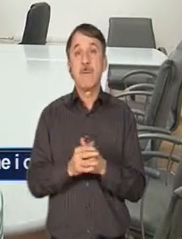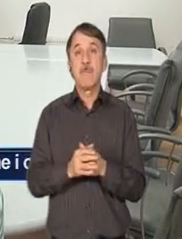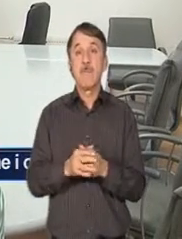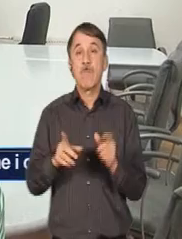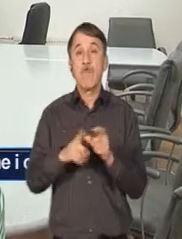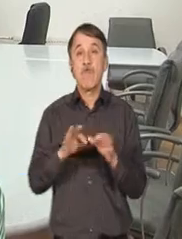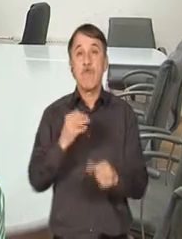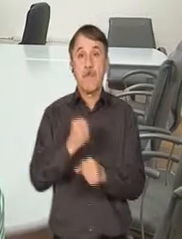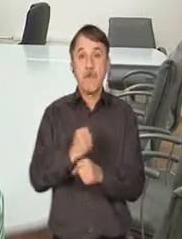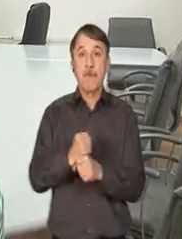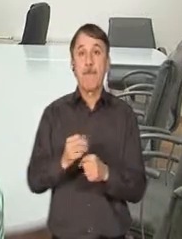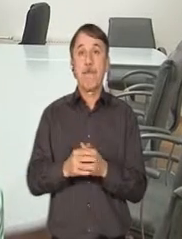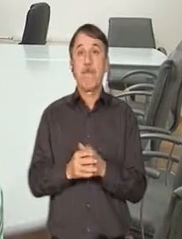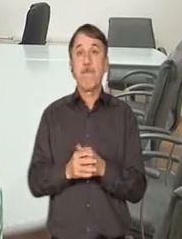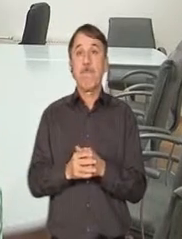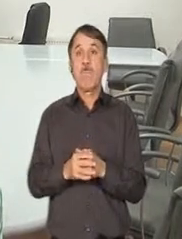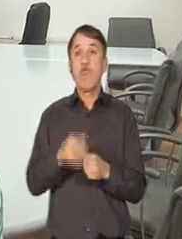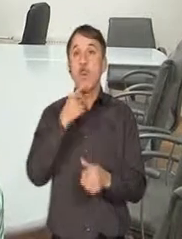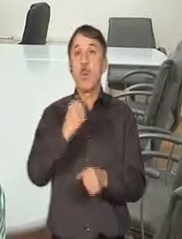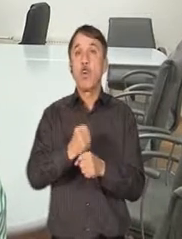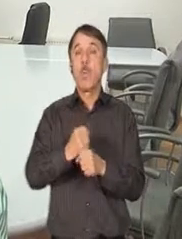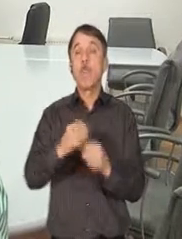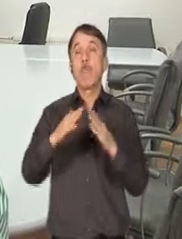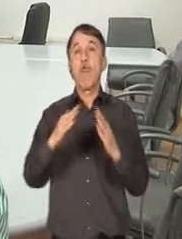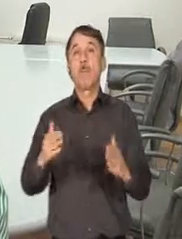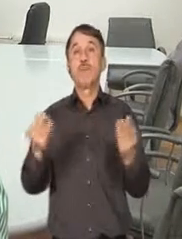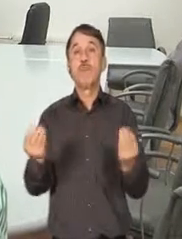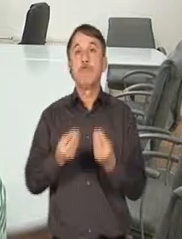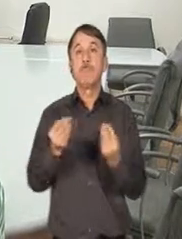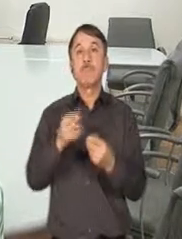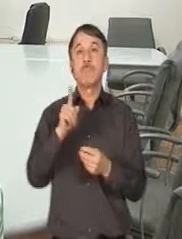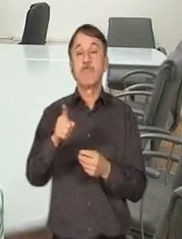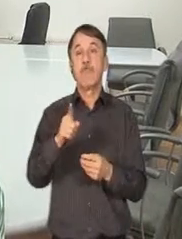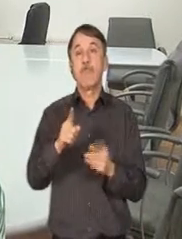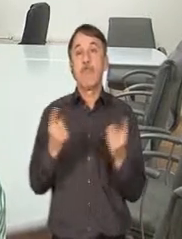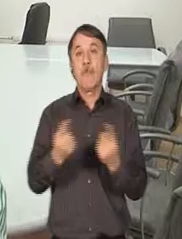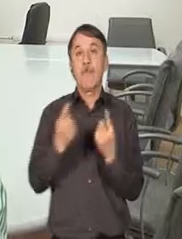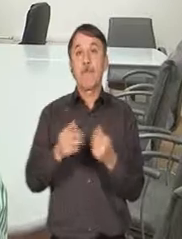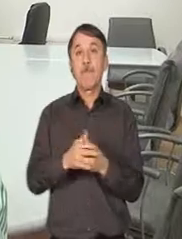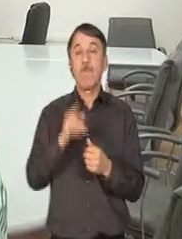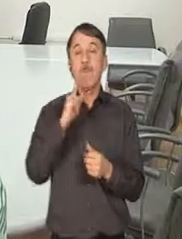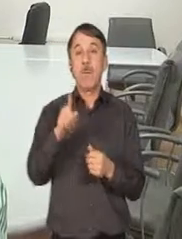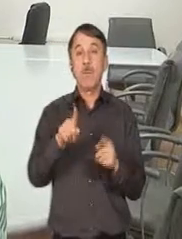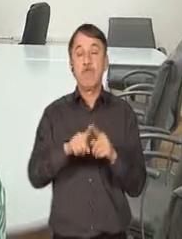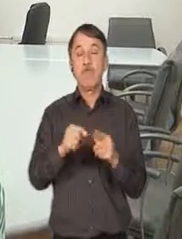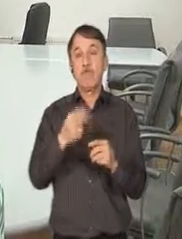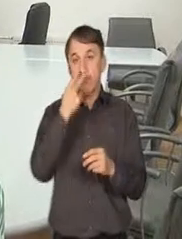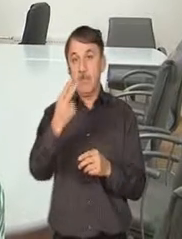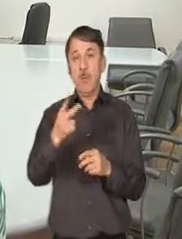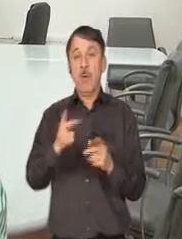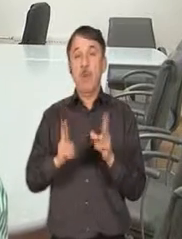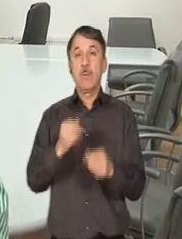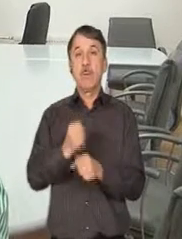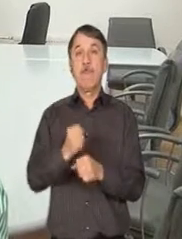licima koja žele da dođu do nekog prostora u kojem bi želeli da obavljaju neku delatnost, pa smo mi bar prvi put obavezni